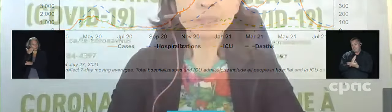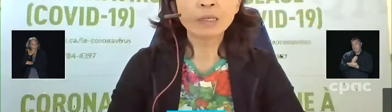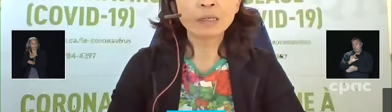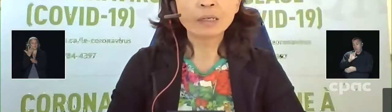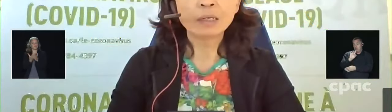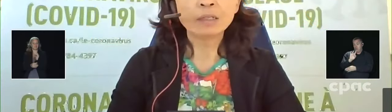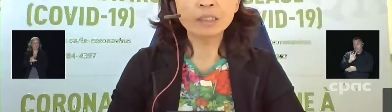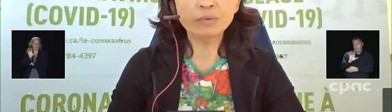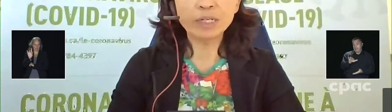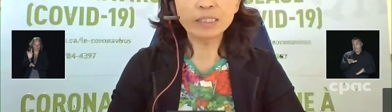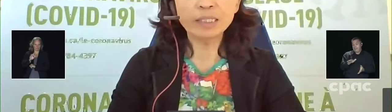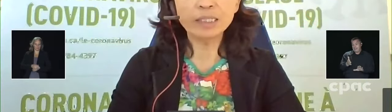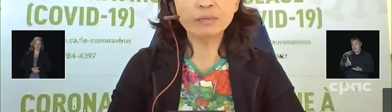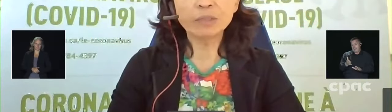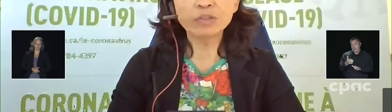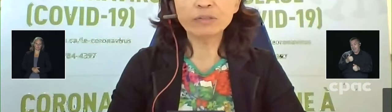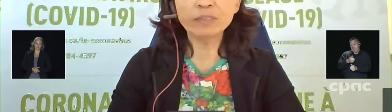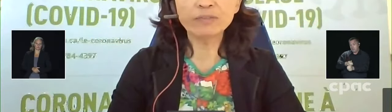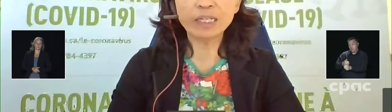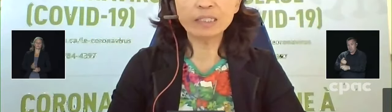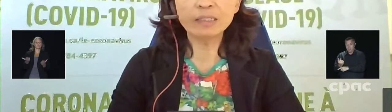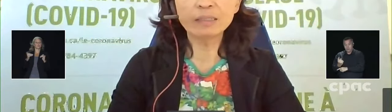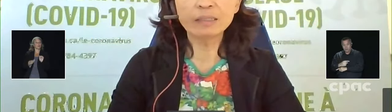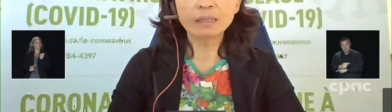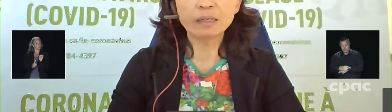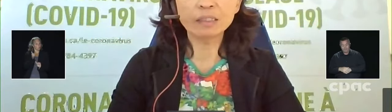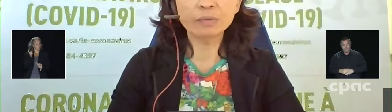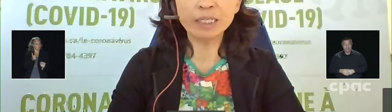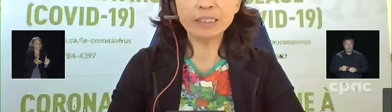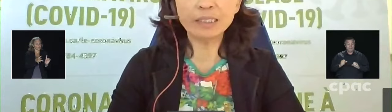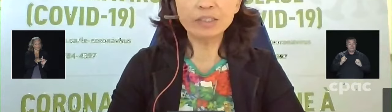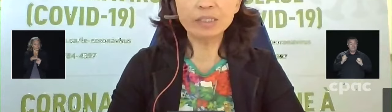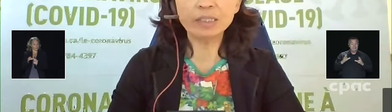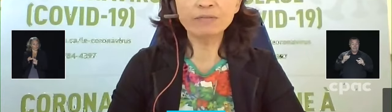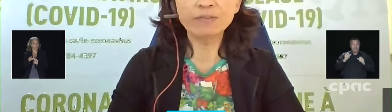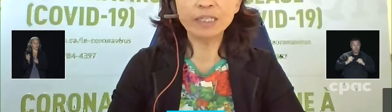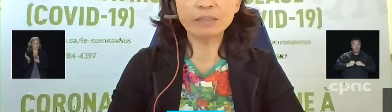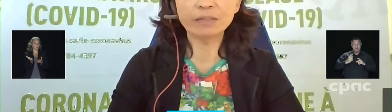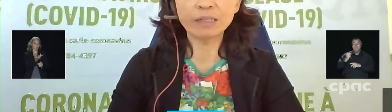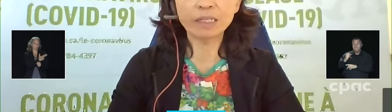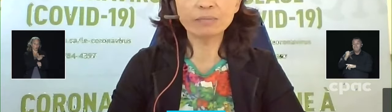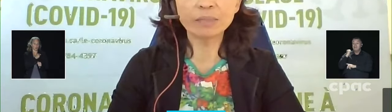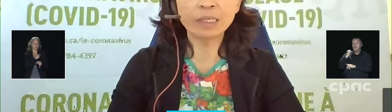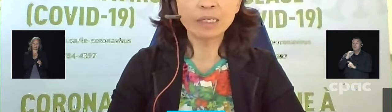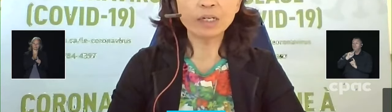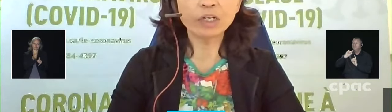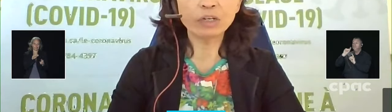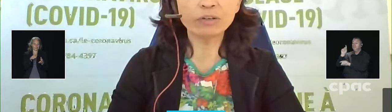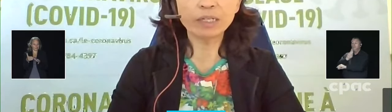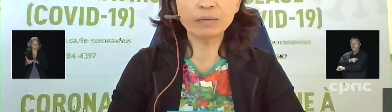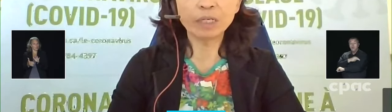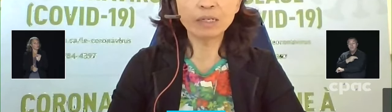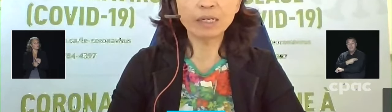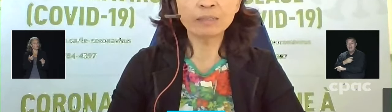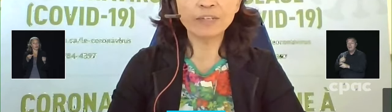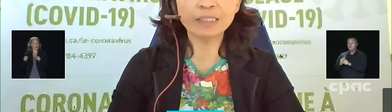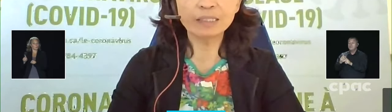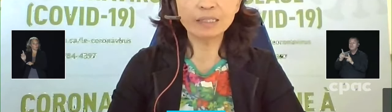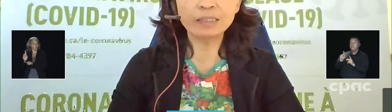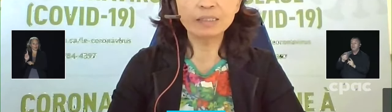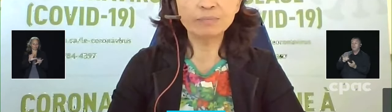daily. Not surprisingly, the majority of cases, hospitalizations, and fatal outcomes are occurring